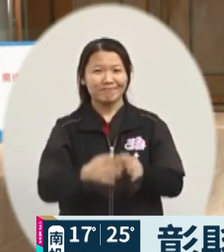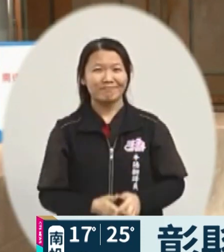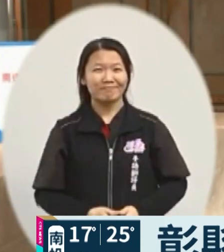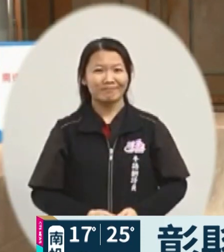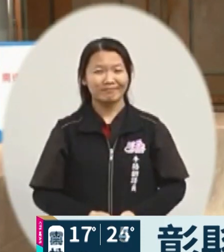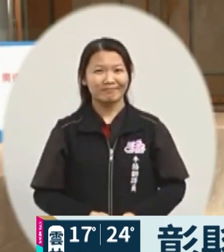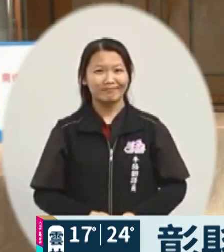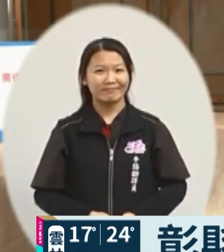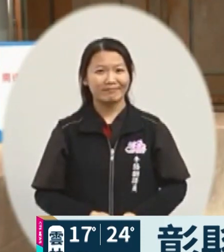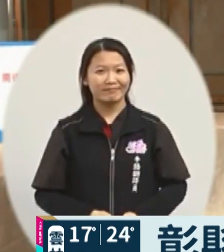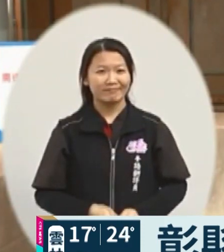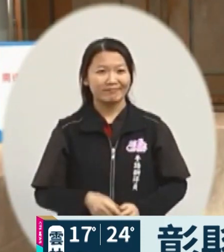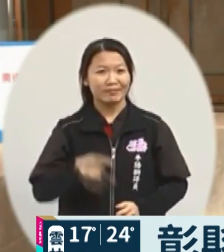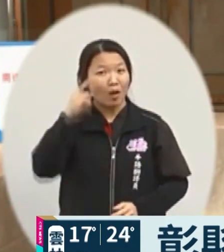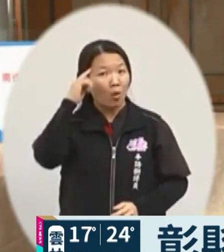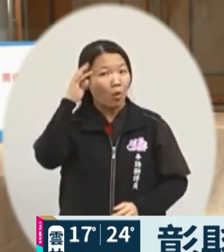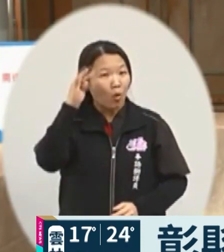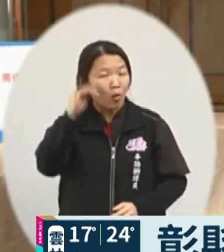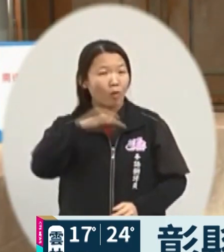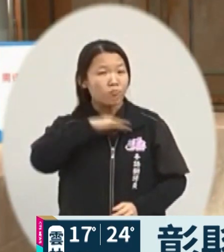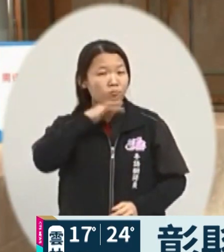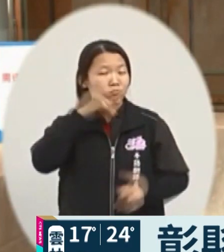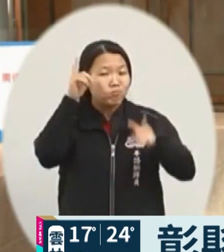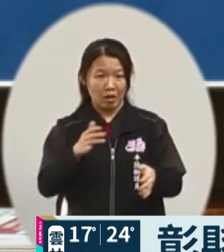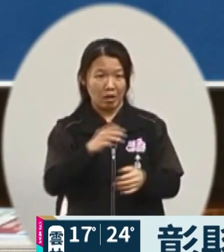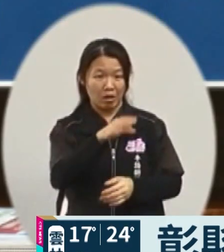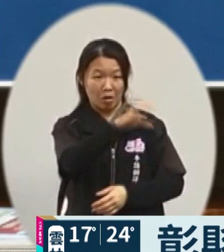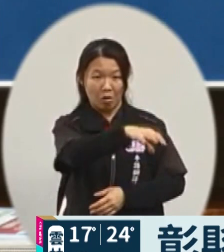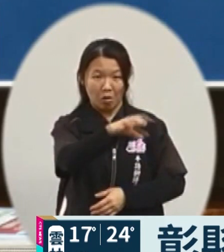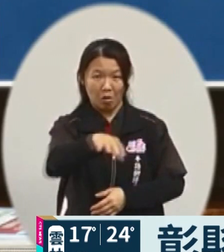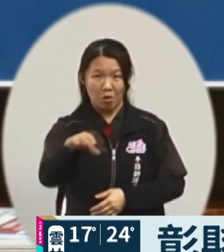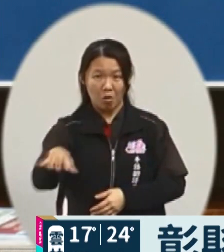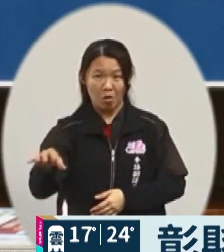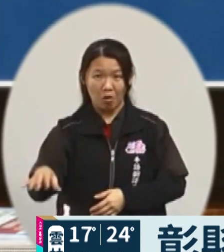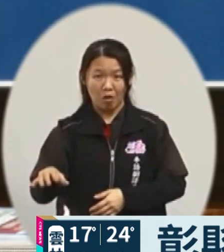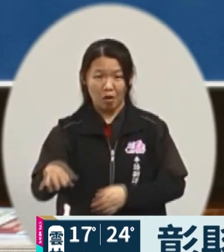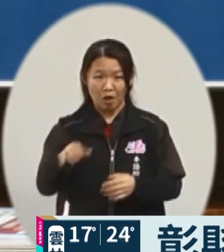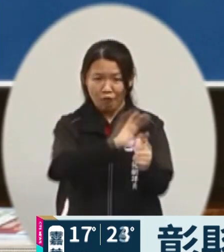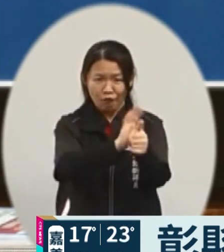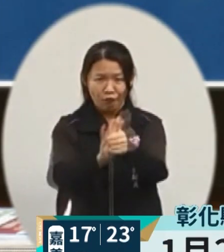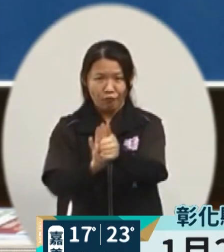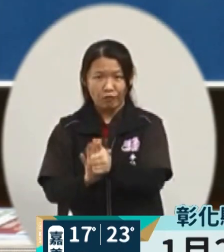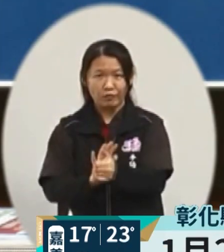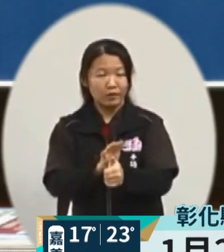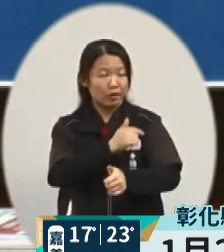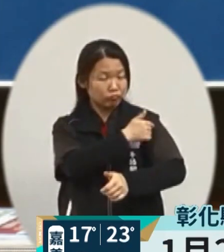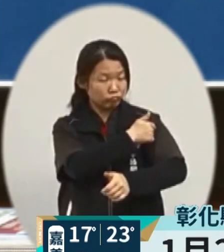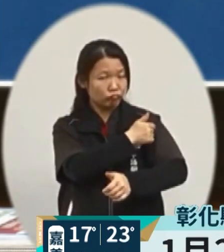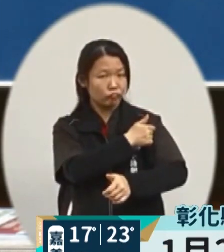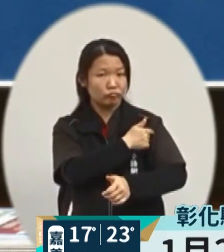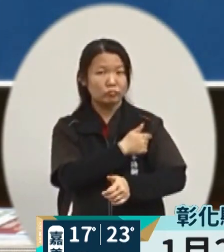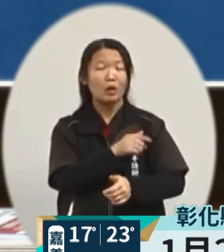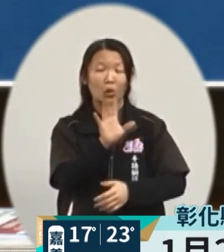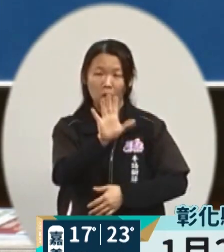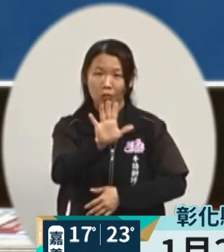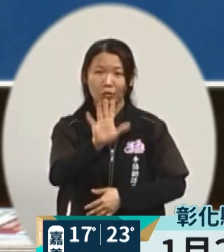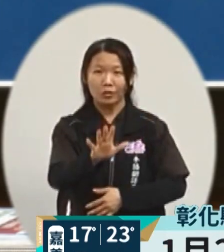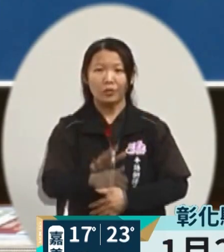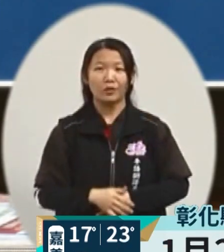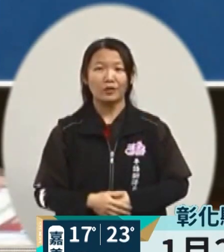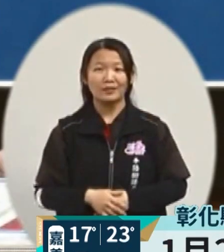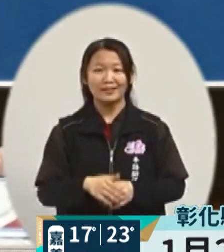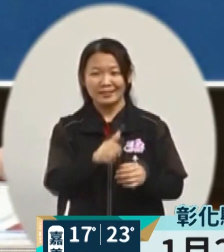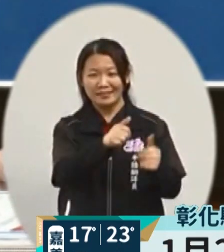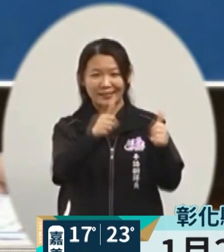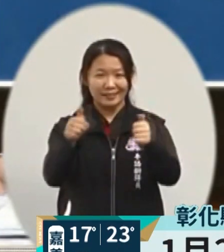院长王惠美记者会一开始要大家别紧张。不是出现确诊个案，而是宣布过年前防疫措施。 1月29号到2月6号，拢